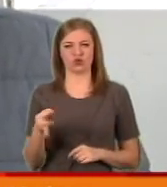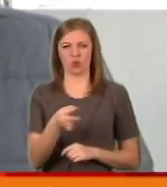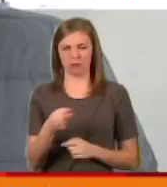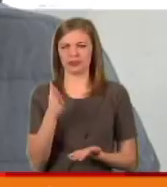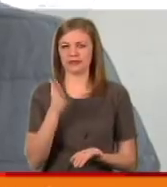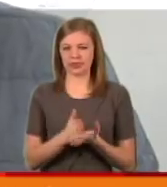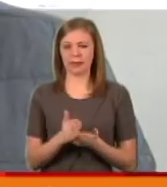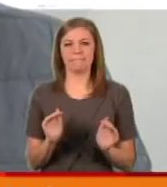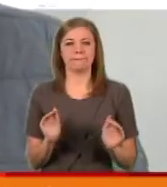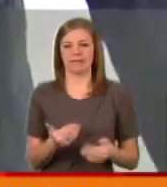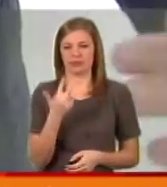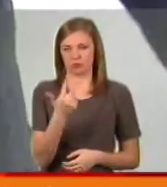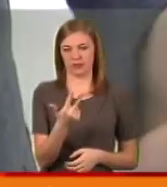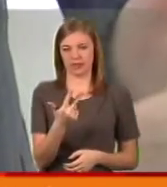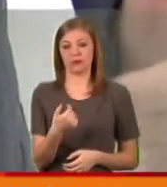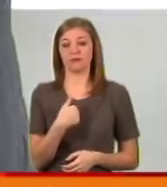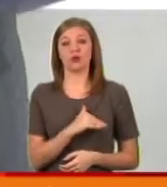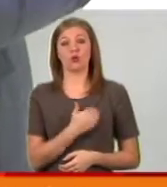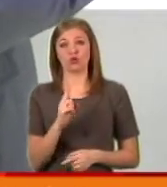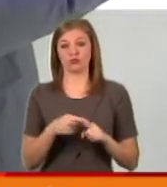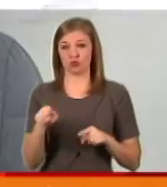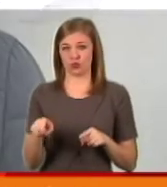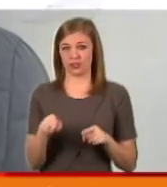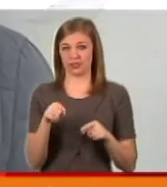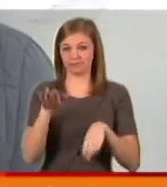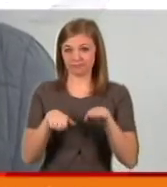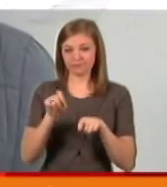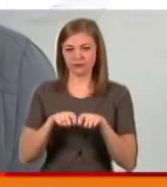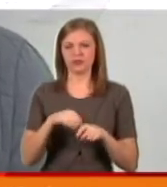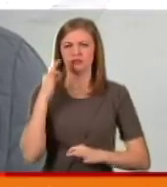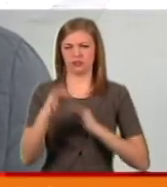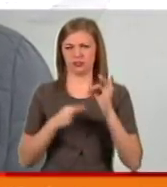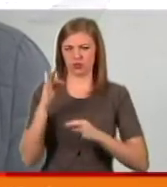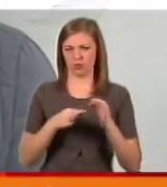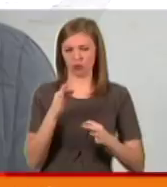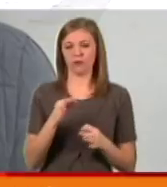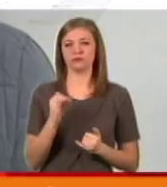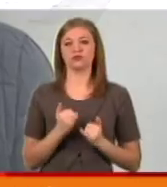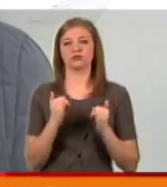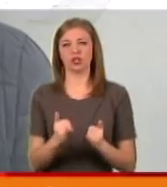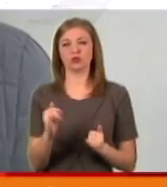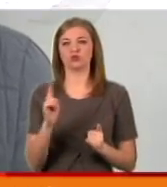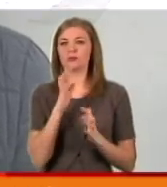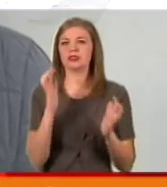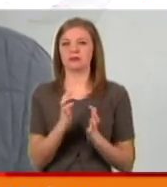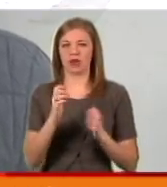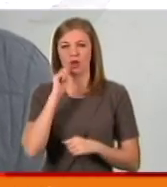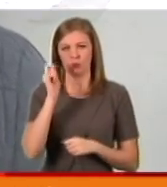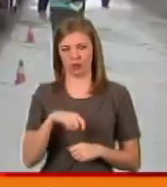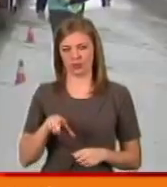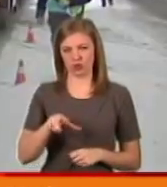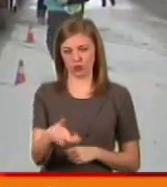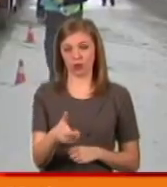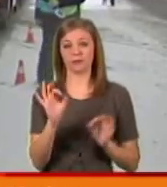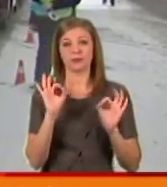області знаходиться мінімум 3. Ми хочемо, щоб ці комплекси працювали в цілодобовому режимі, для того, щоб зберігалися українські